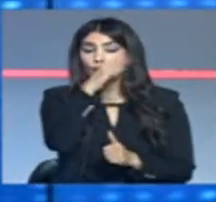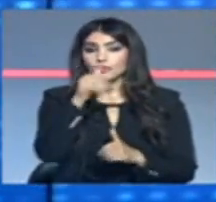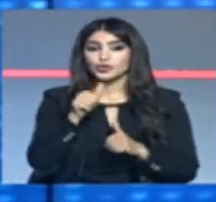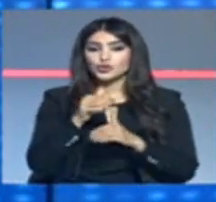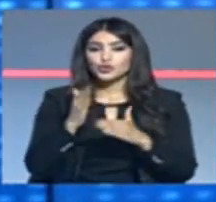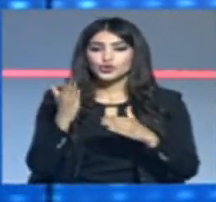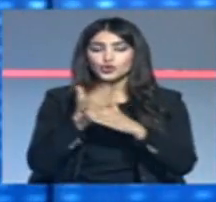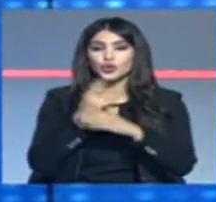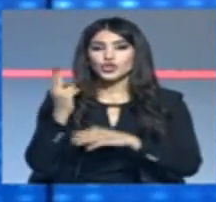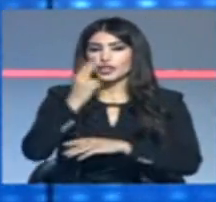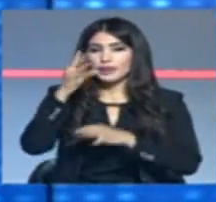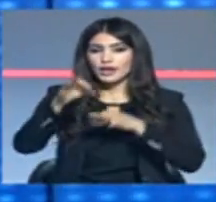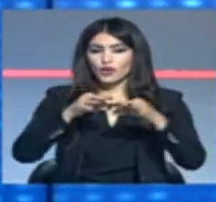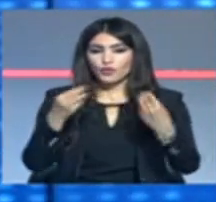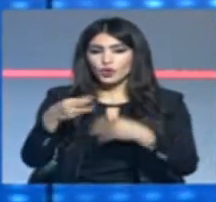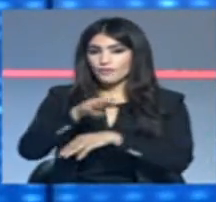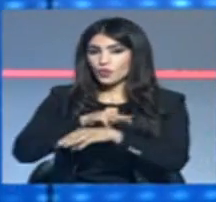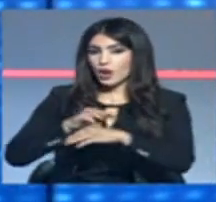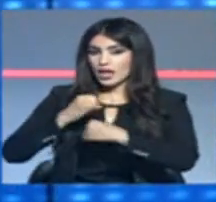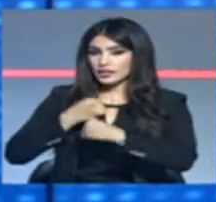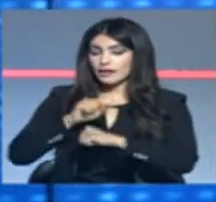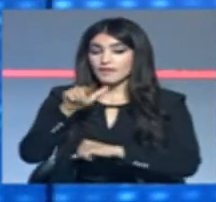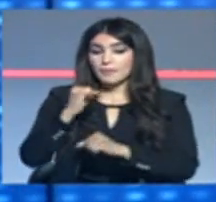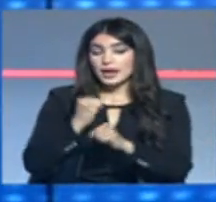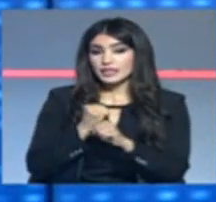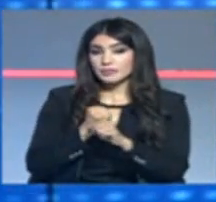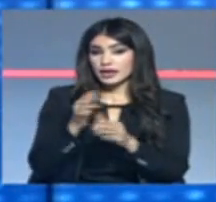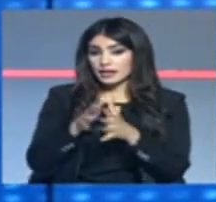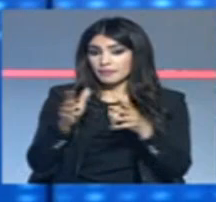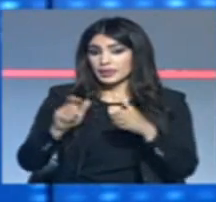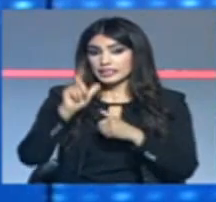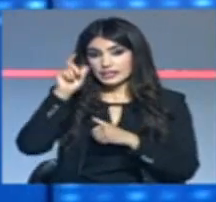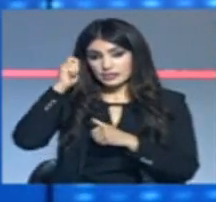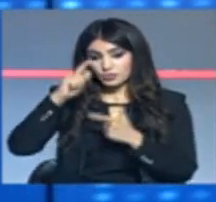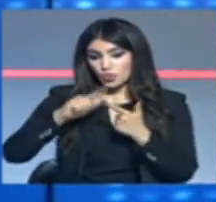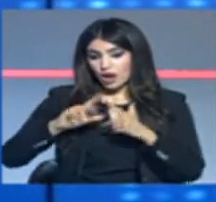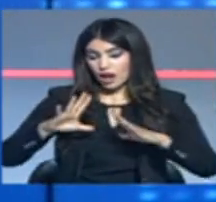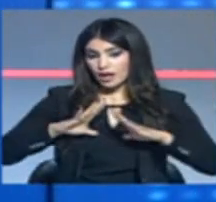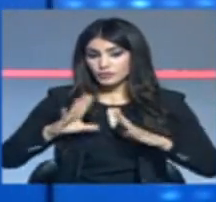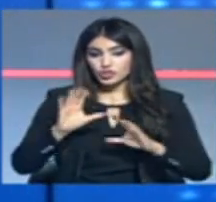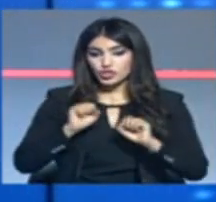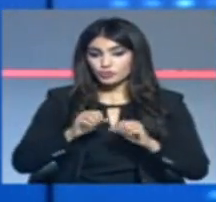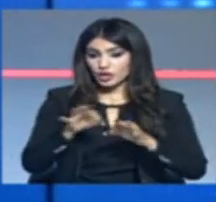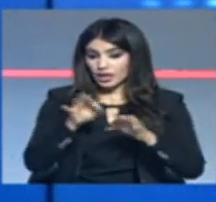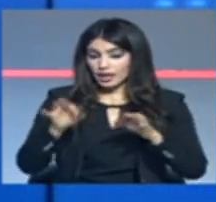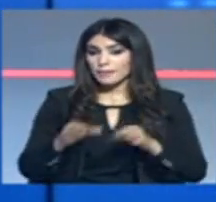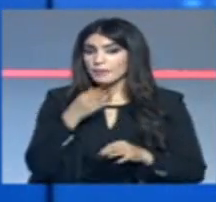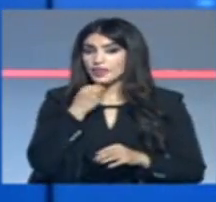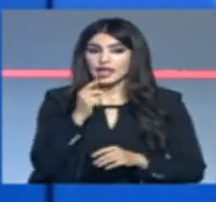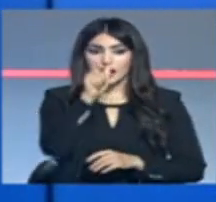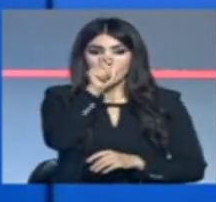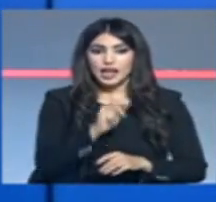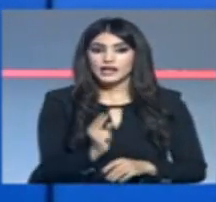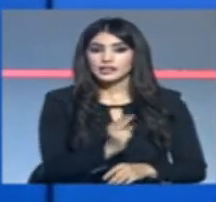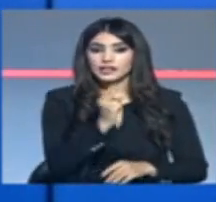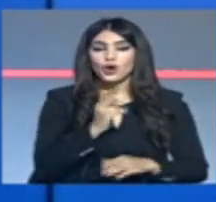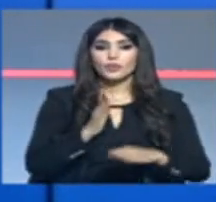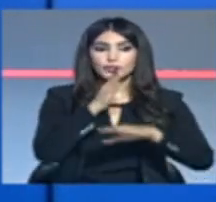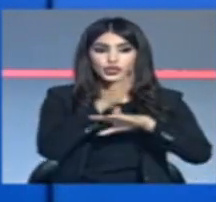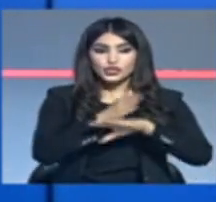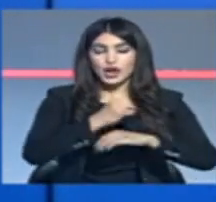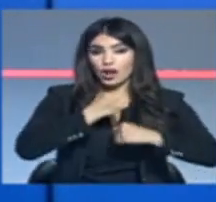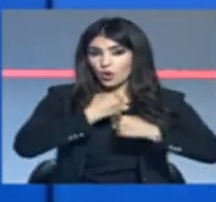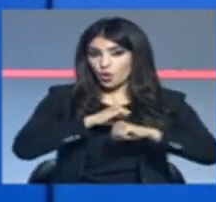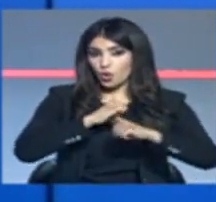الهندسة في قروان. الحقيقة فما خدمة كبيرة تعملت سبت ولحد باش نحاولوا نلقاو حلول. فما مثال طالب اللي كان يعدي في القروان